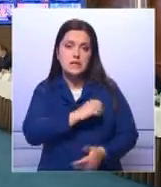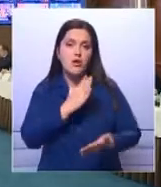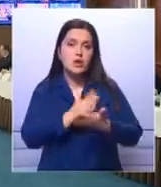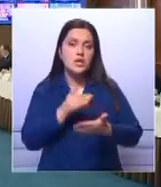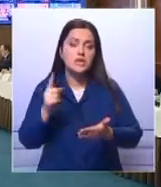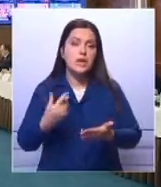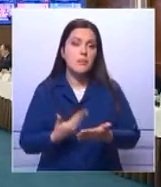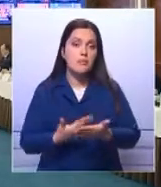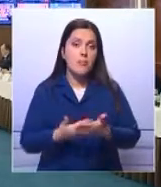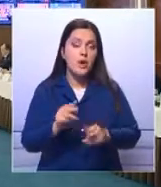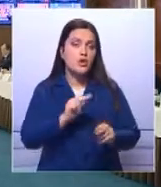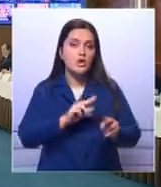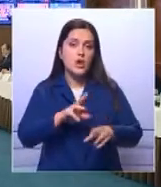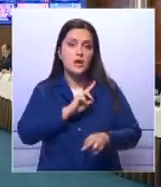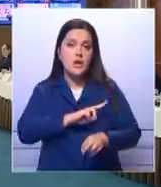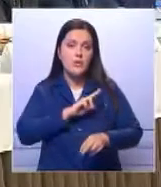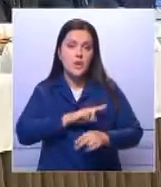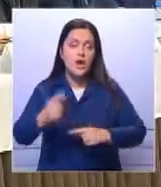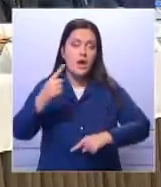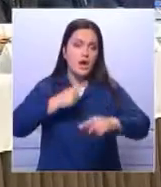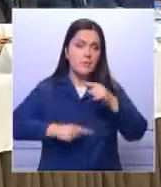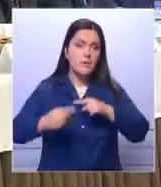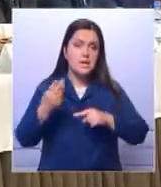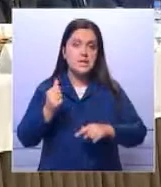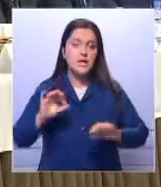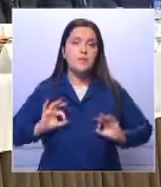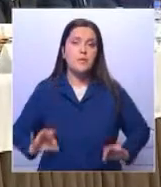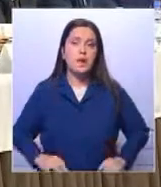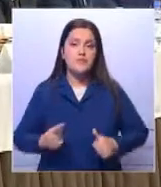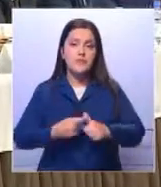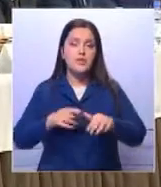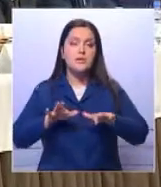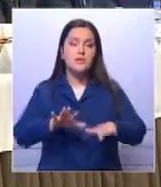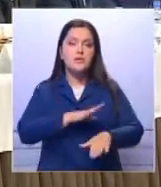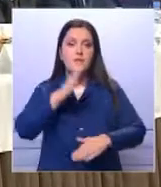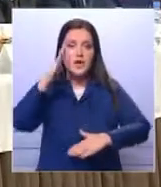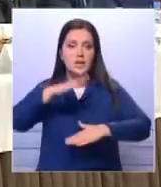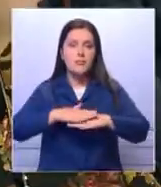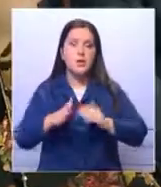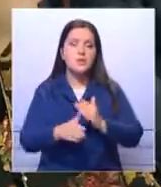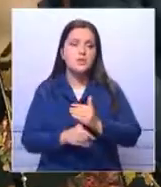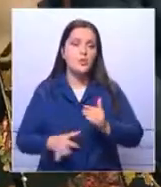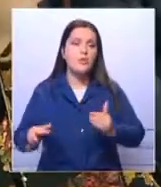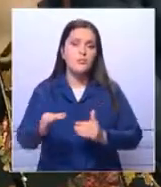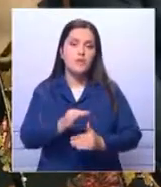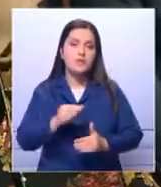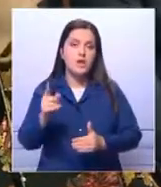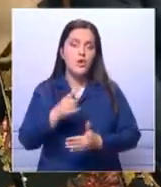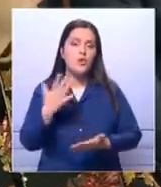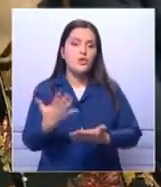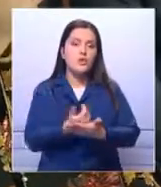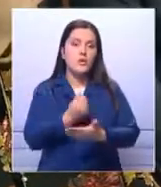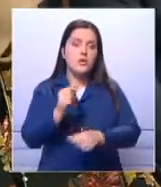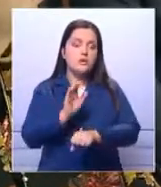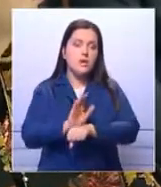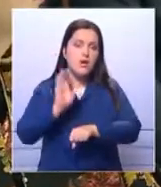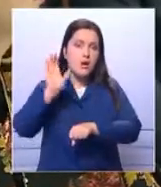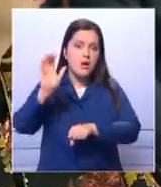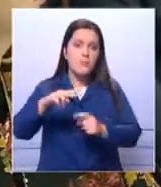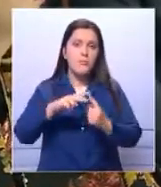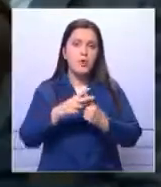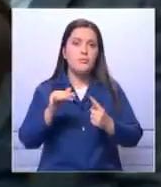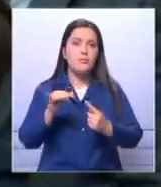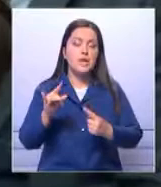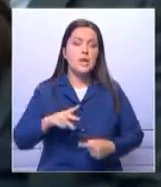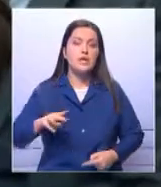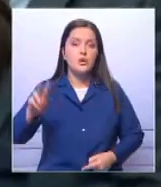качестве примера неудачной работы по экстрадиции украденных денег прокурор назвал дело бывшего акима Тырауской области, которому удалось вывести